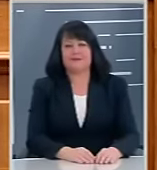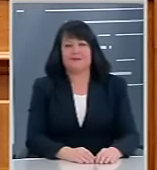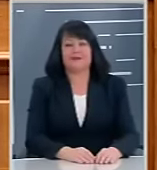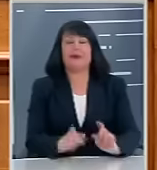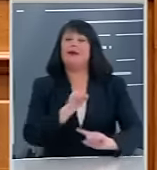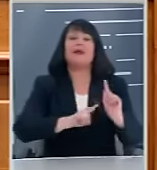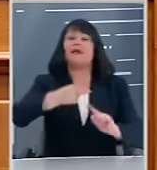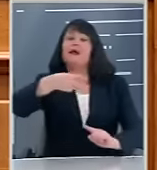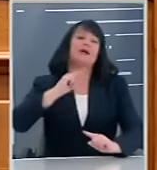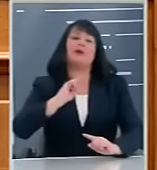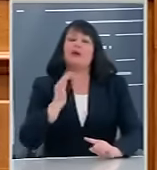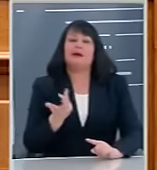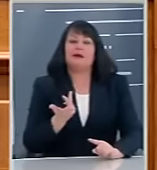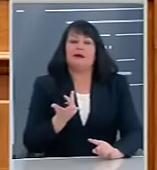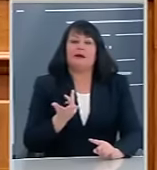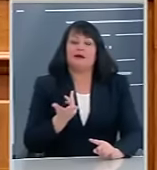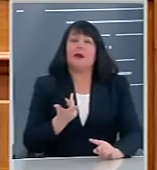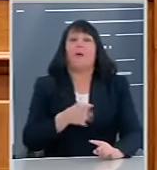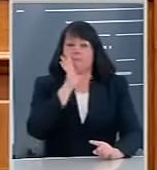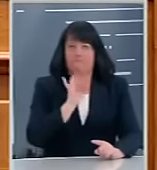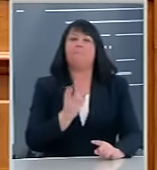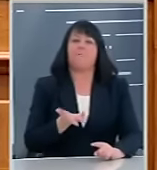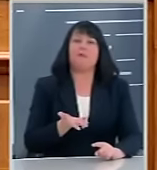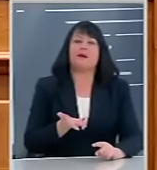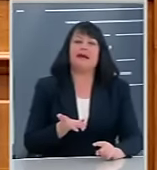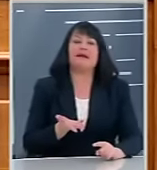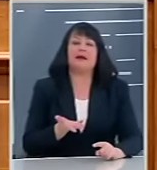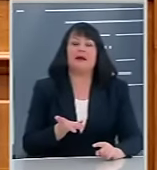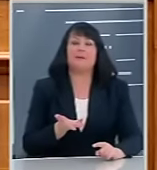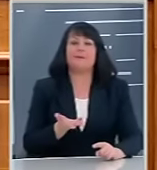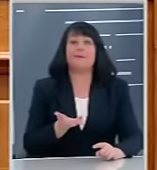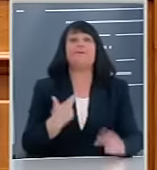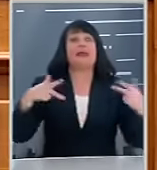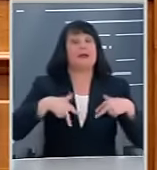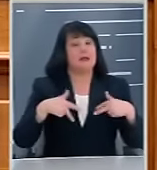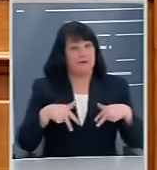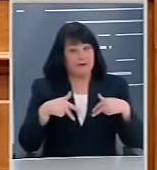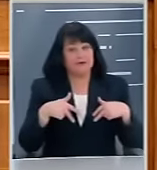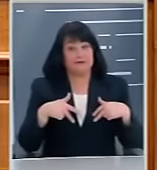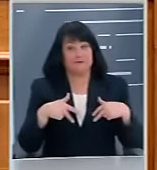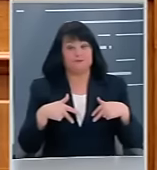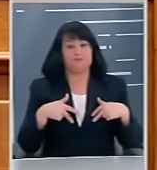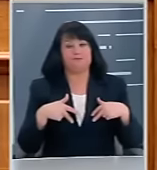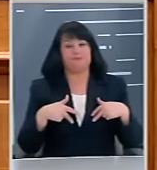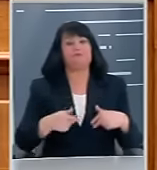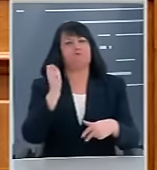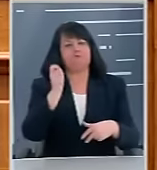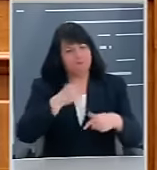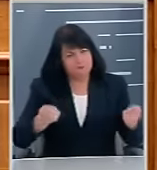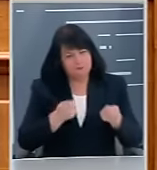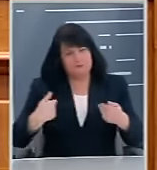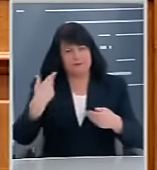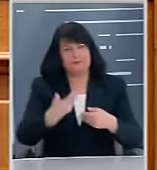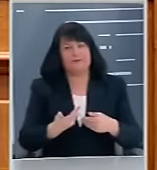συνάδελφοι, είναι ότι ουσιαστικά αυτό το οποίο η κυβέρνηση βάσει της πολιτικής της κατάφερε μέσω